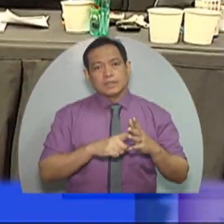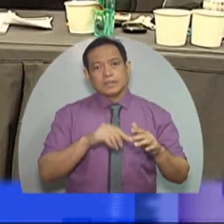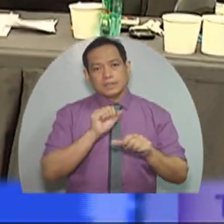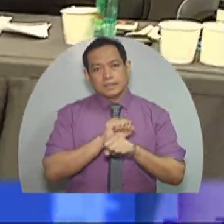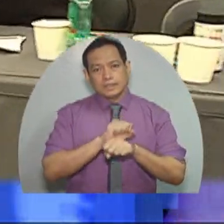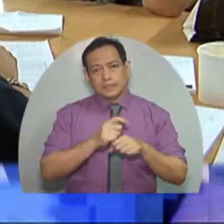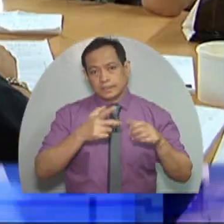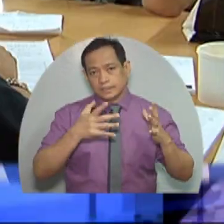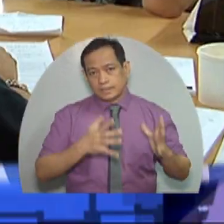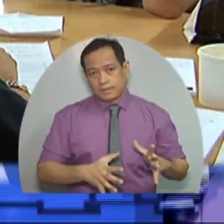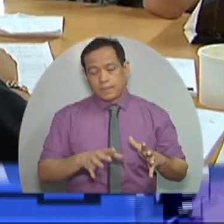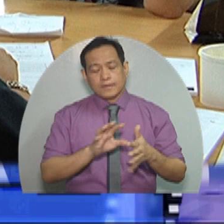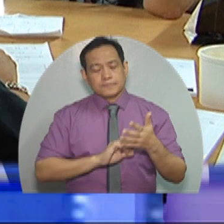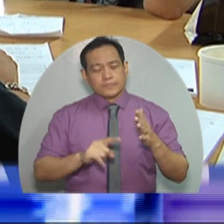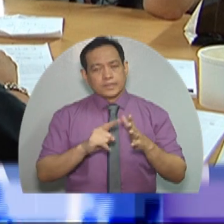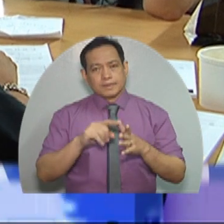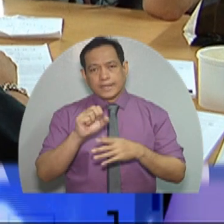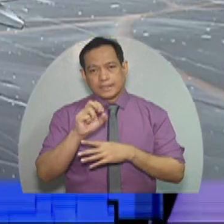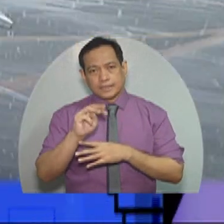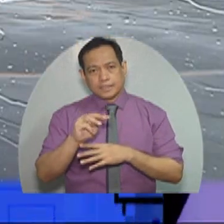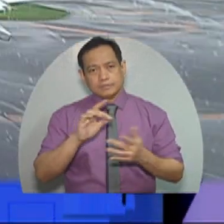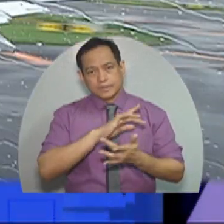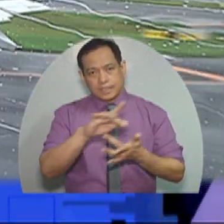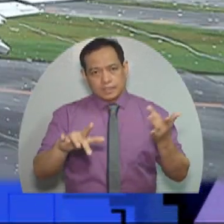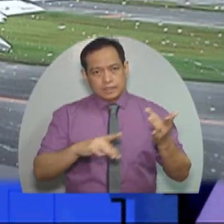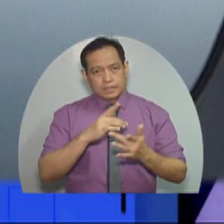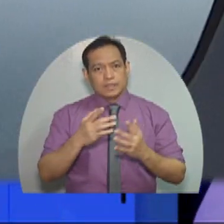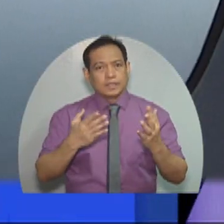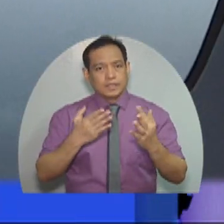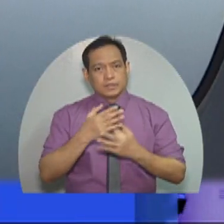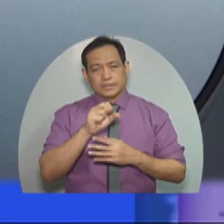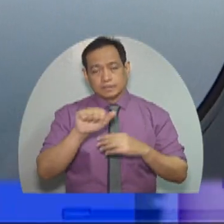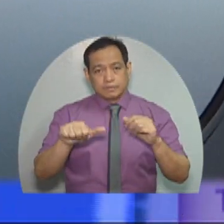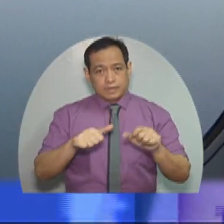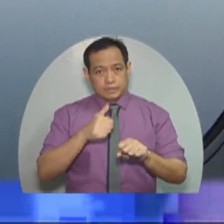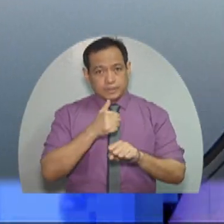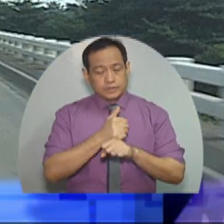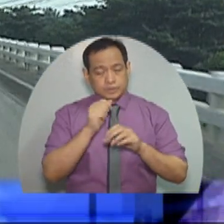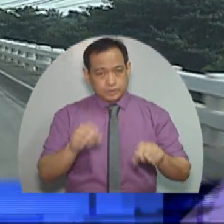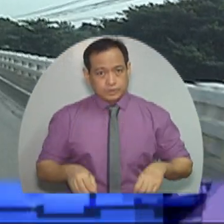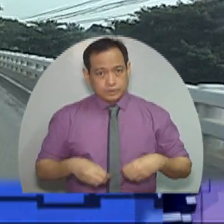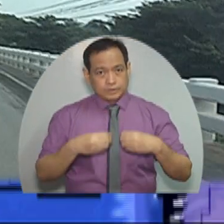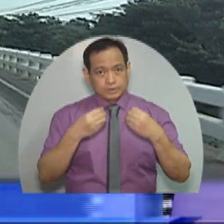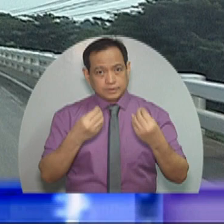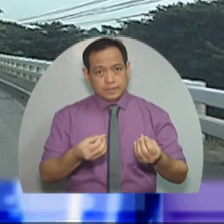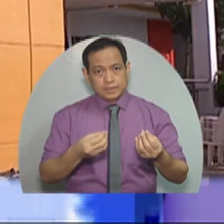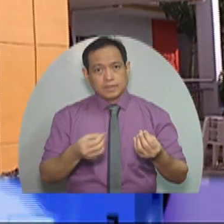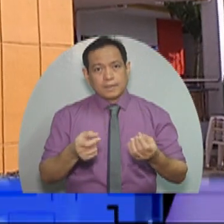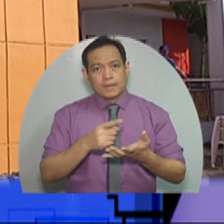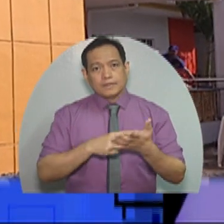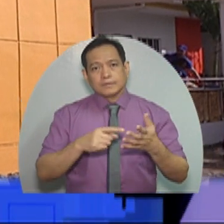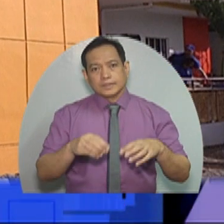mga empleyado ng SM. Umikot din kami sa pangunguna ng SM Foundation para makatulong sa